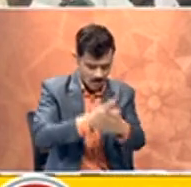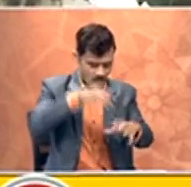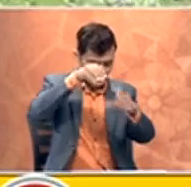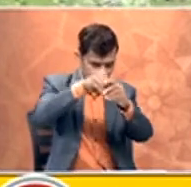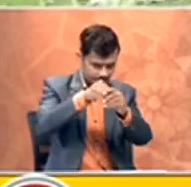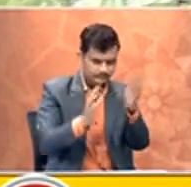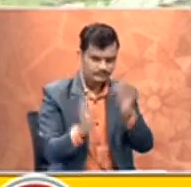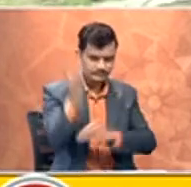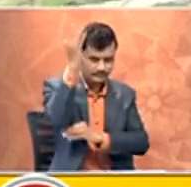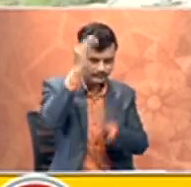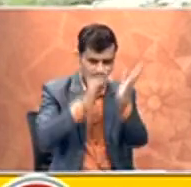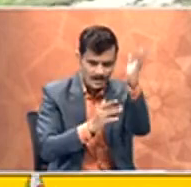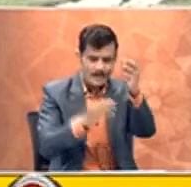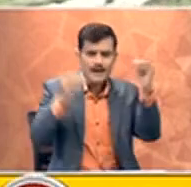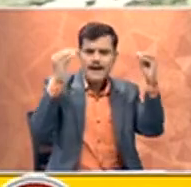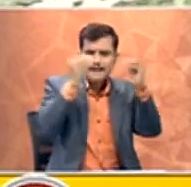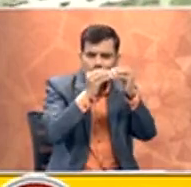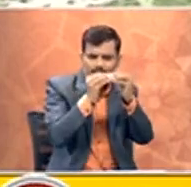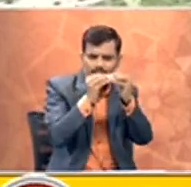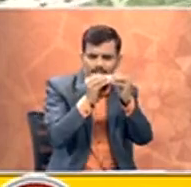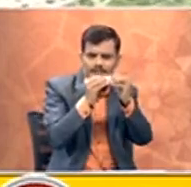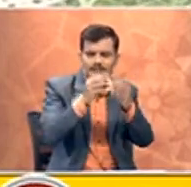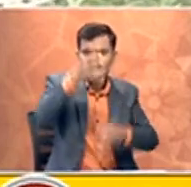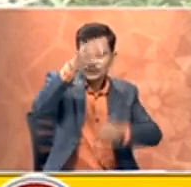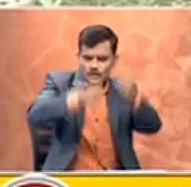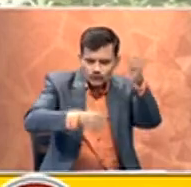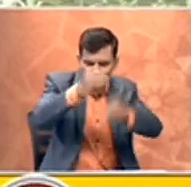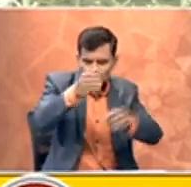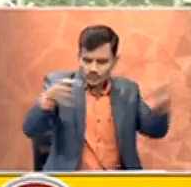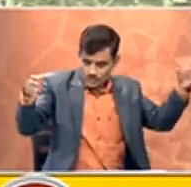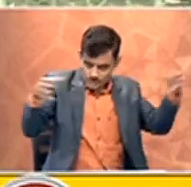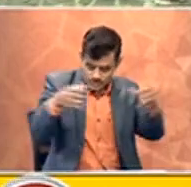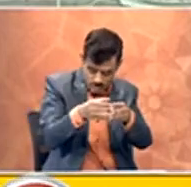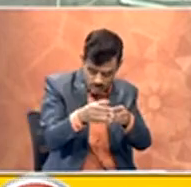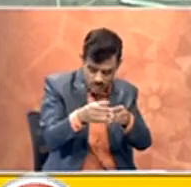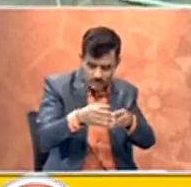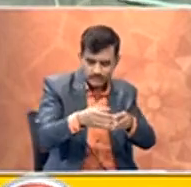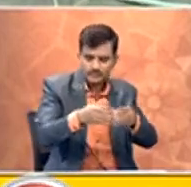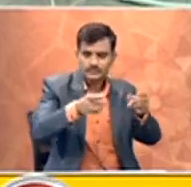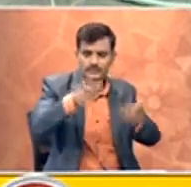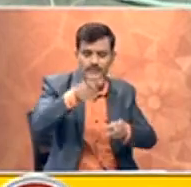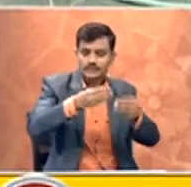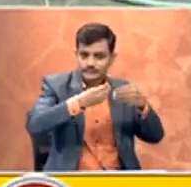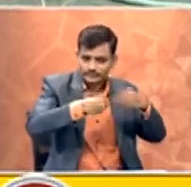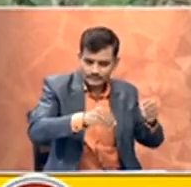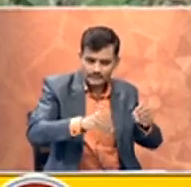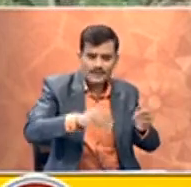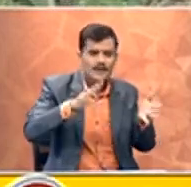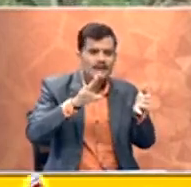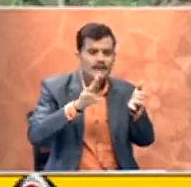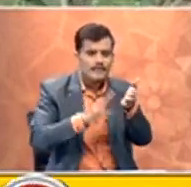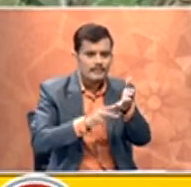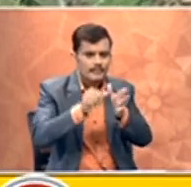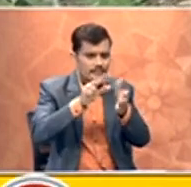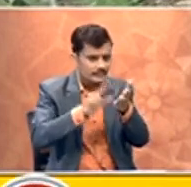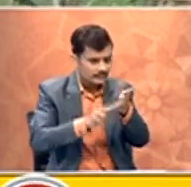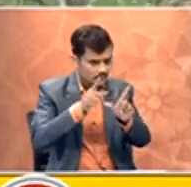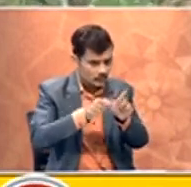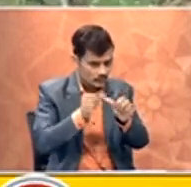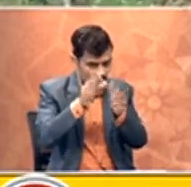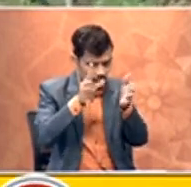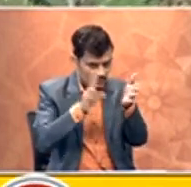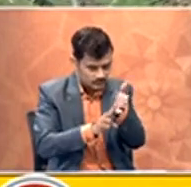वाराणसी मिल्क यूनियन हमारे डेयरी फार्मर्स की आय बढ़ाने के लिए मैन्योर मैनेजमेंट पर काम कर रही